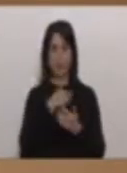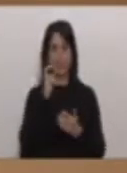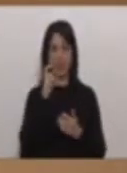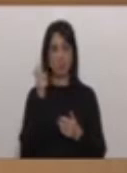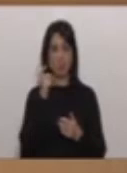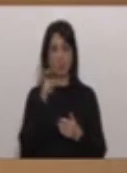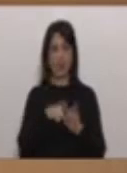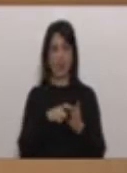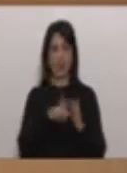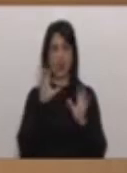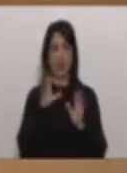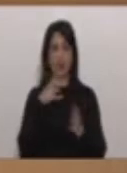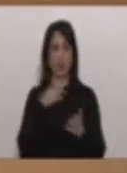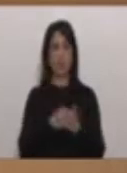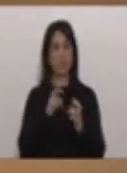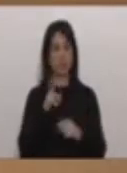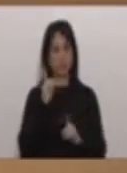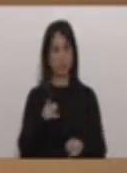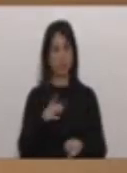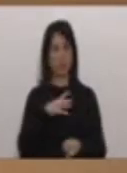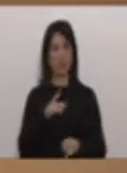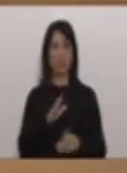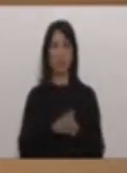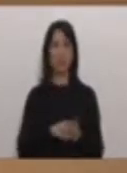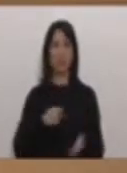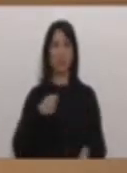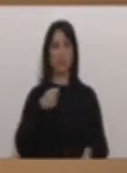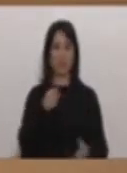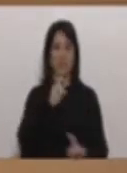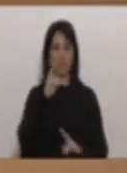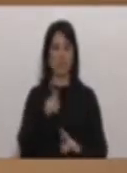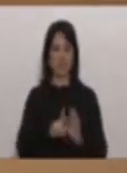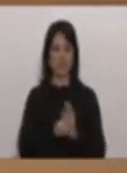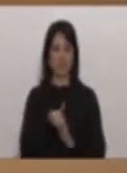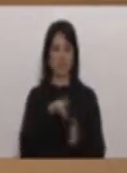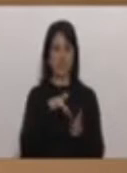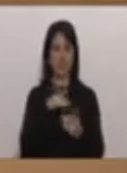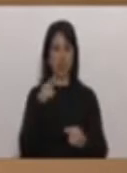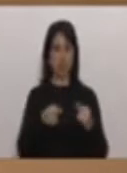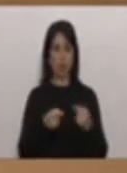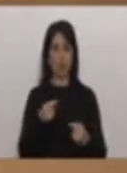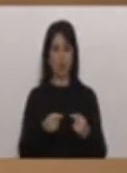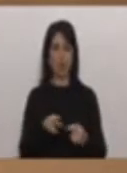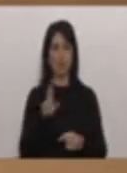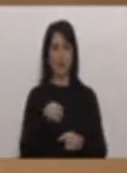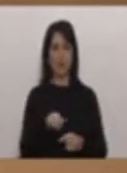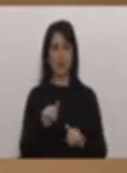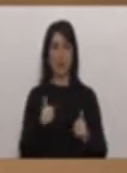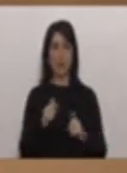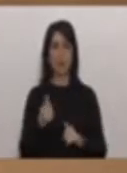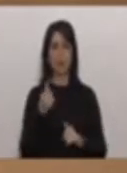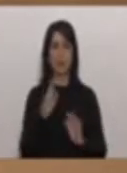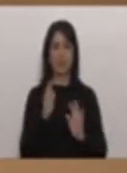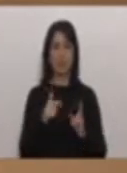გაირკვა კანონიერმა მესაკუთრემ შეიტანა შესაბამისი სარჩელი, აღძრა სამოქალაქო დავა და როგორც პირველ